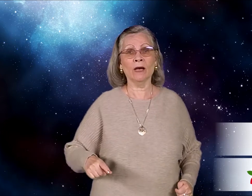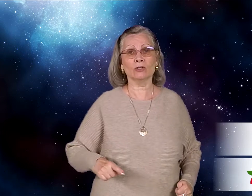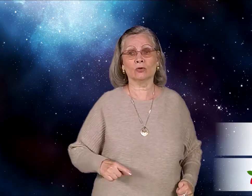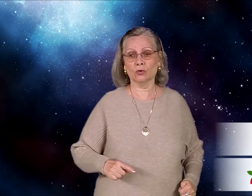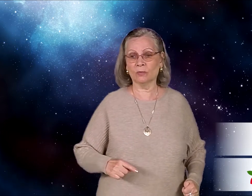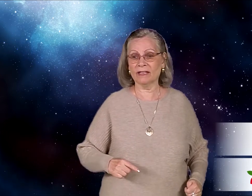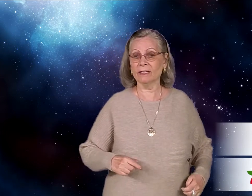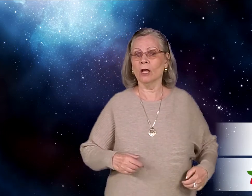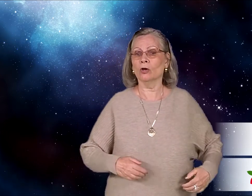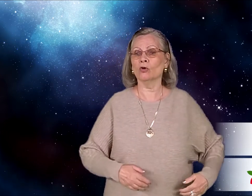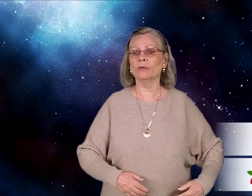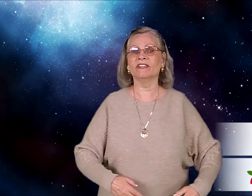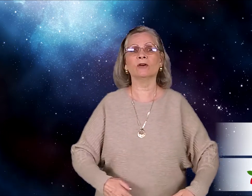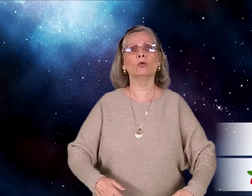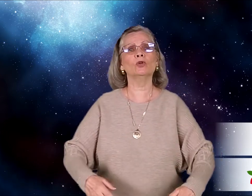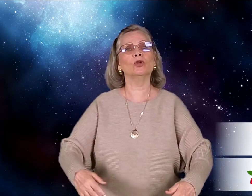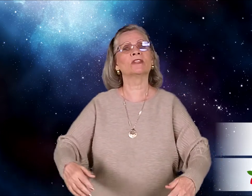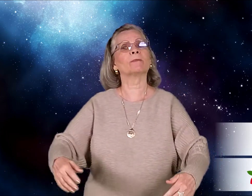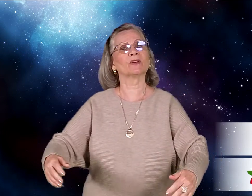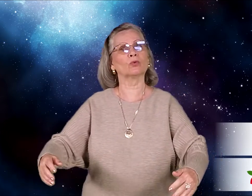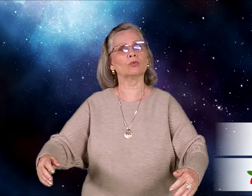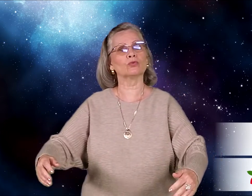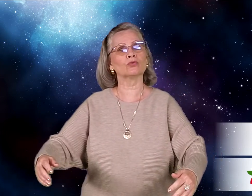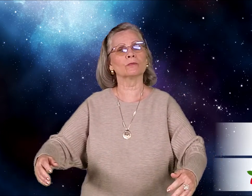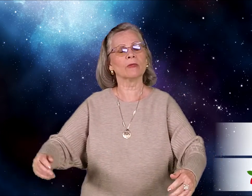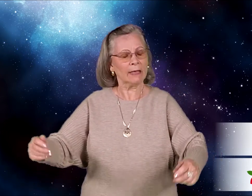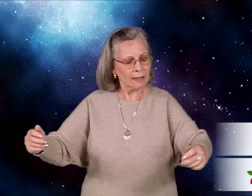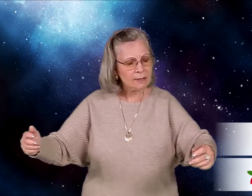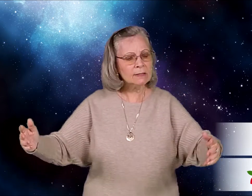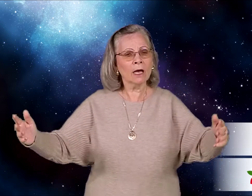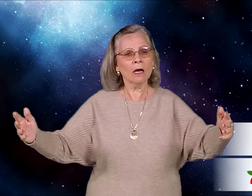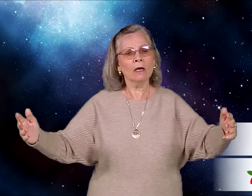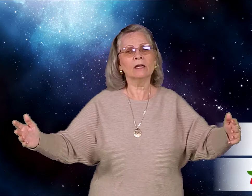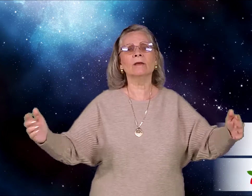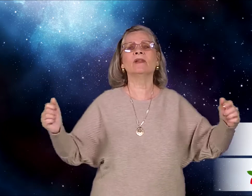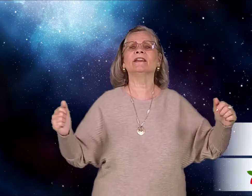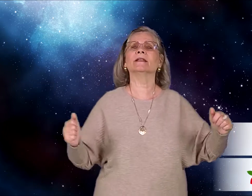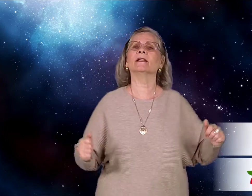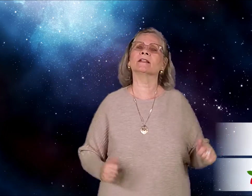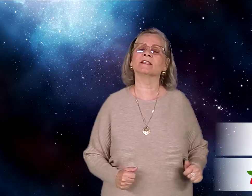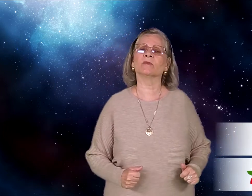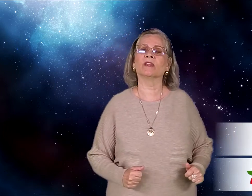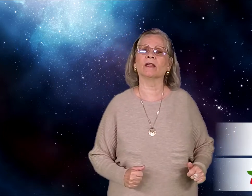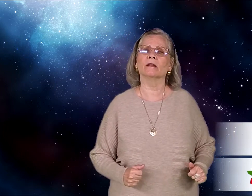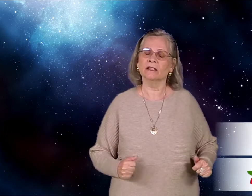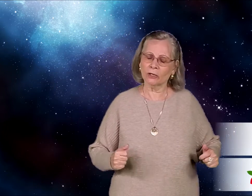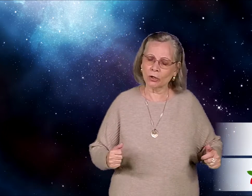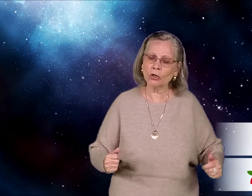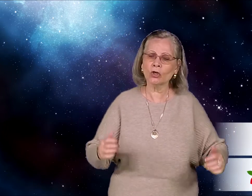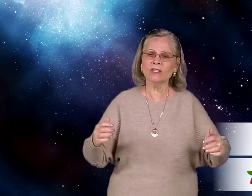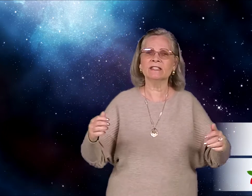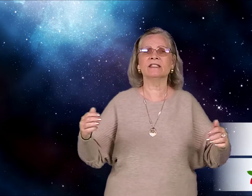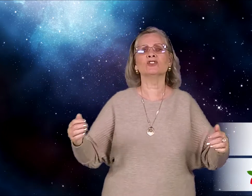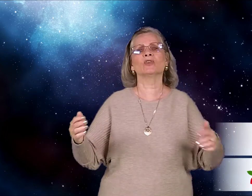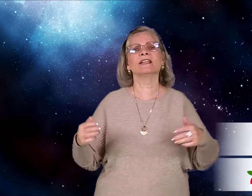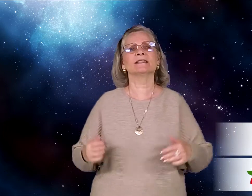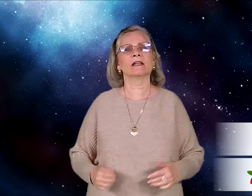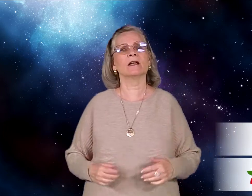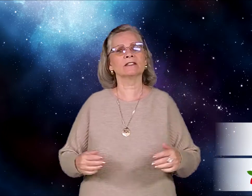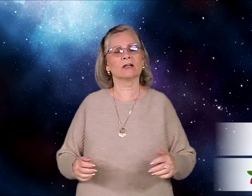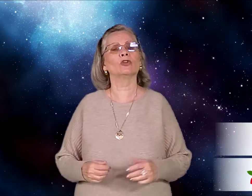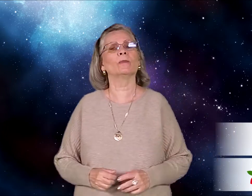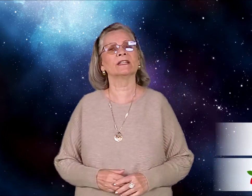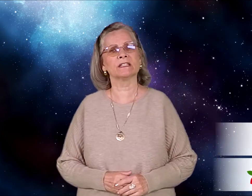quelque part sur une autre planète, qu lui déroule le tapis rouge. Et, ça, les planètes l'acceptaient. Ils reconnaissaient son